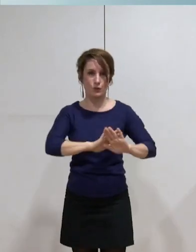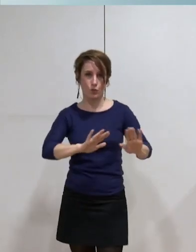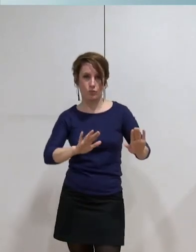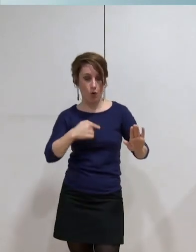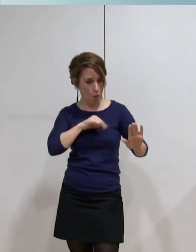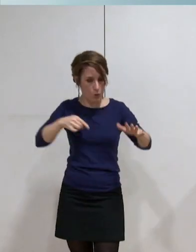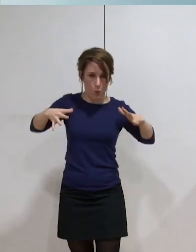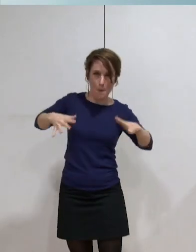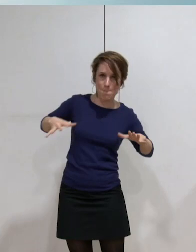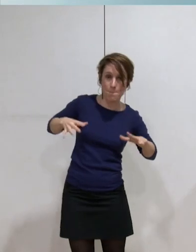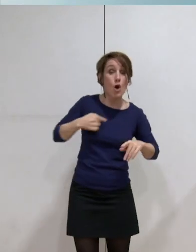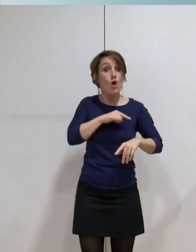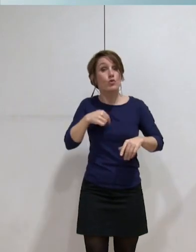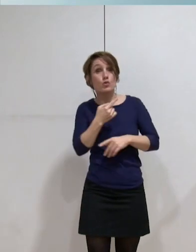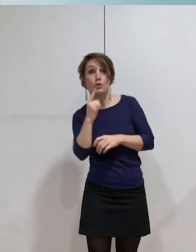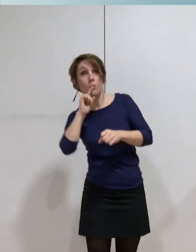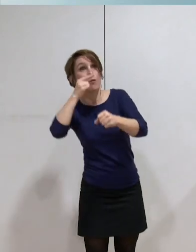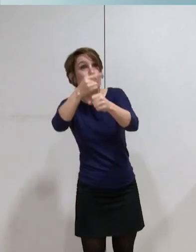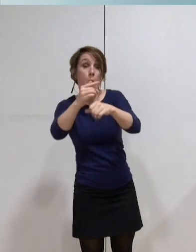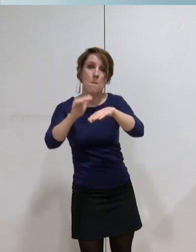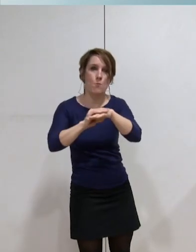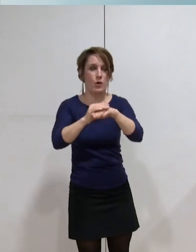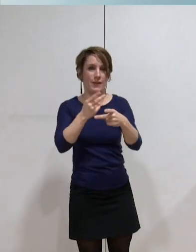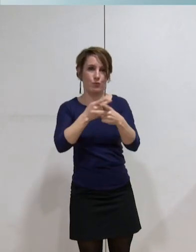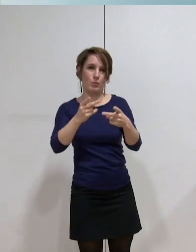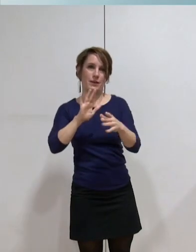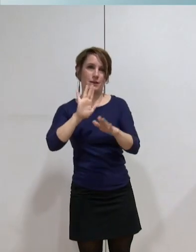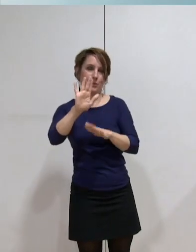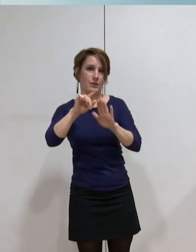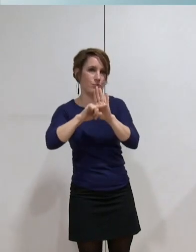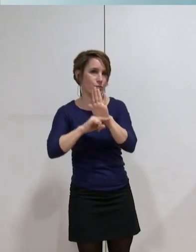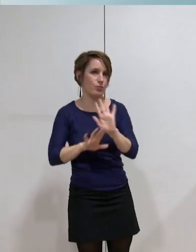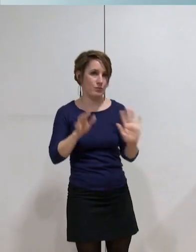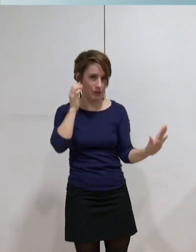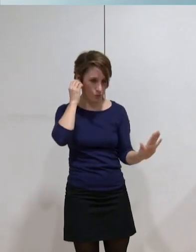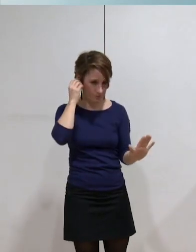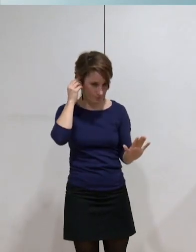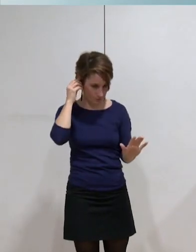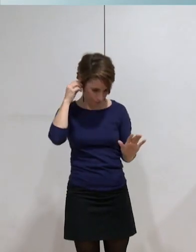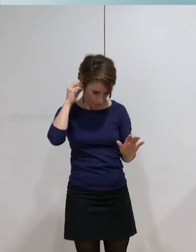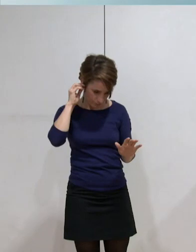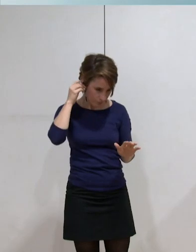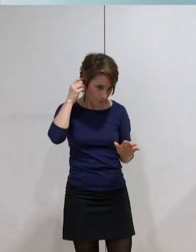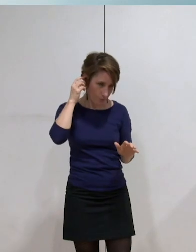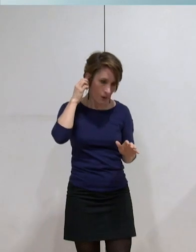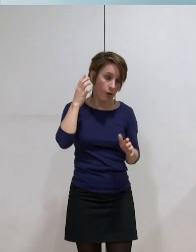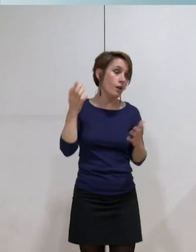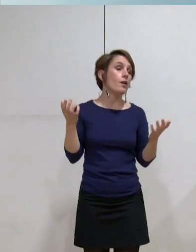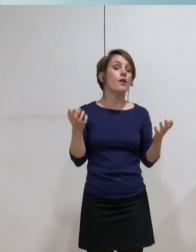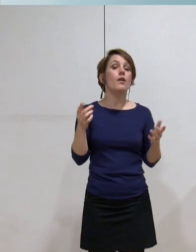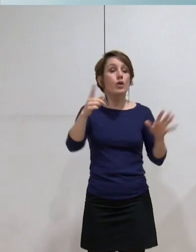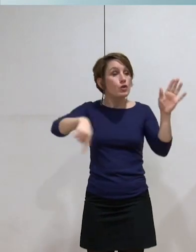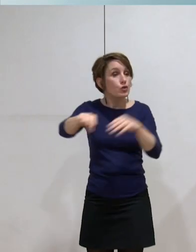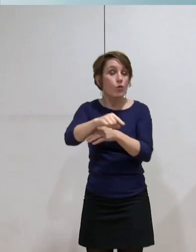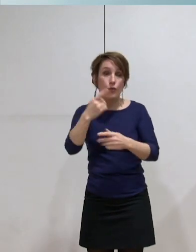des objectifs de politique publique comme toutes les collectivités le font votre inquiétude autour du théâtre